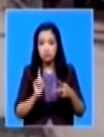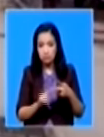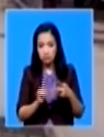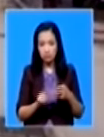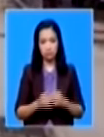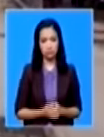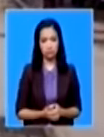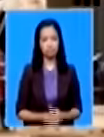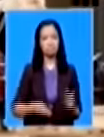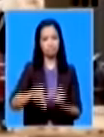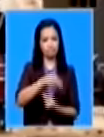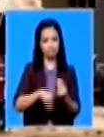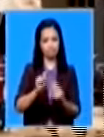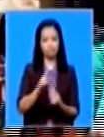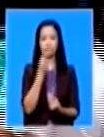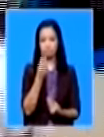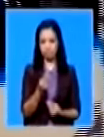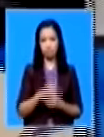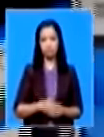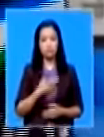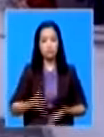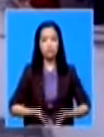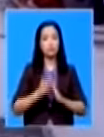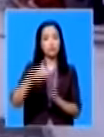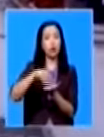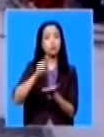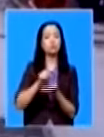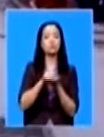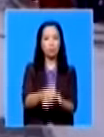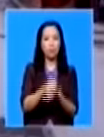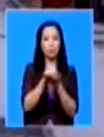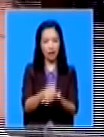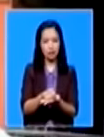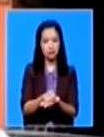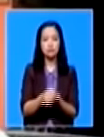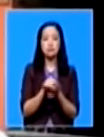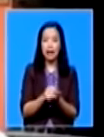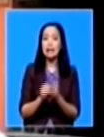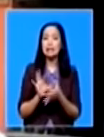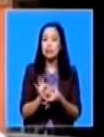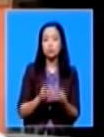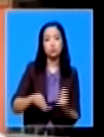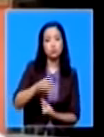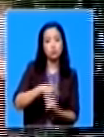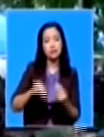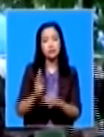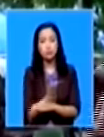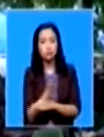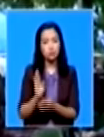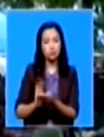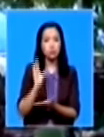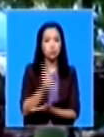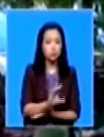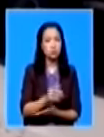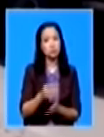องมองในเรื่องแง่ของเศรษฐกิจด้วยผมก็ได้ตั้งศูนย์ว่าซอฟต์สวิตช์ขึ้นมานะให้การบริการเกี่ยวเรื่องธุรกิจการติดต่อการลงทุนข้อ